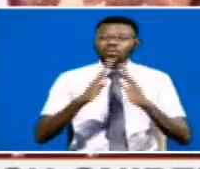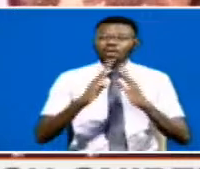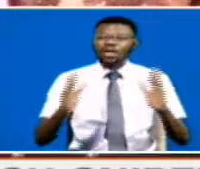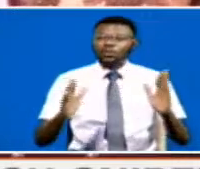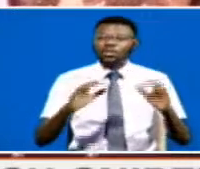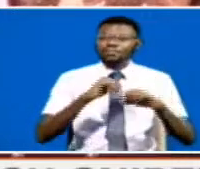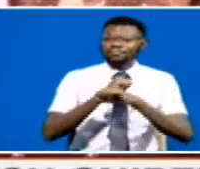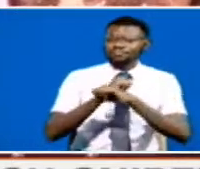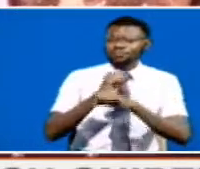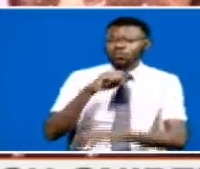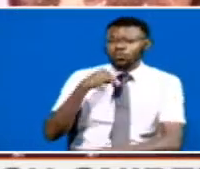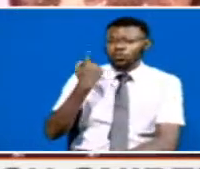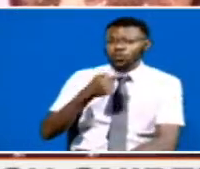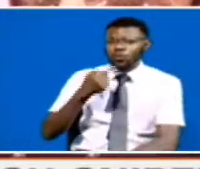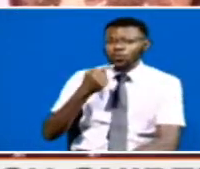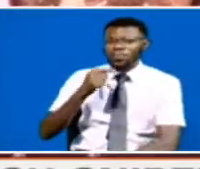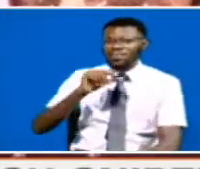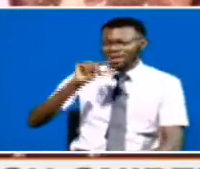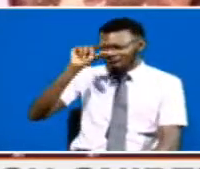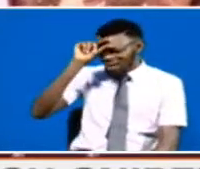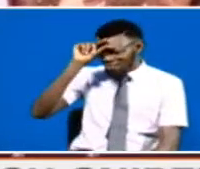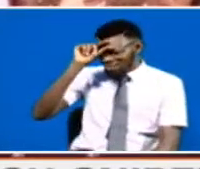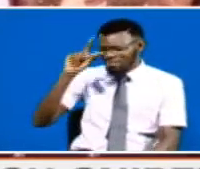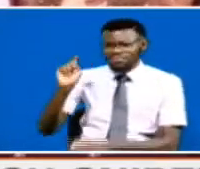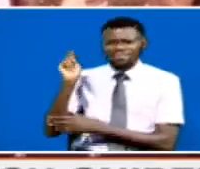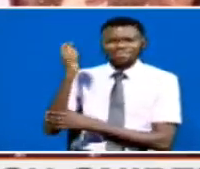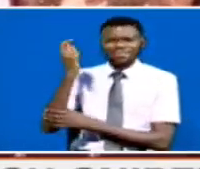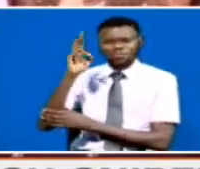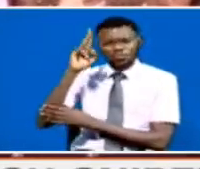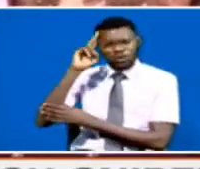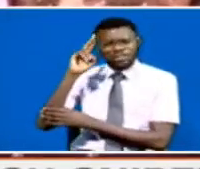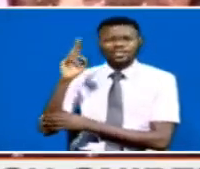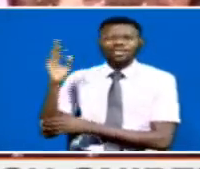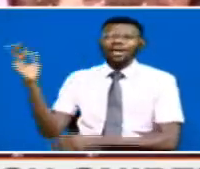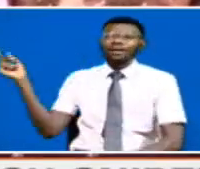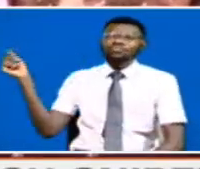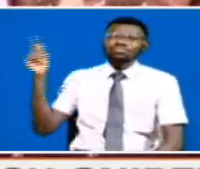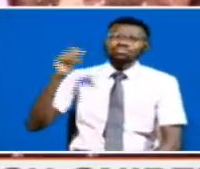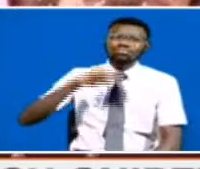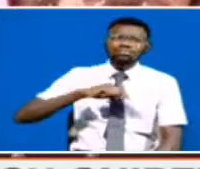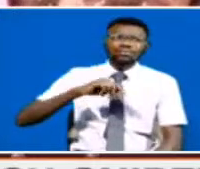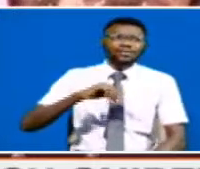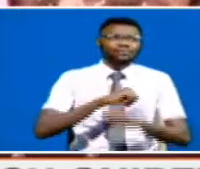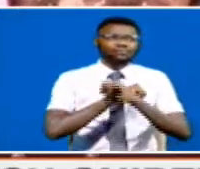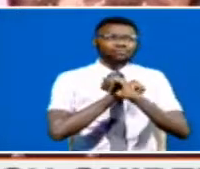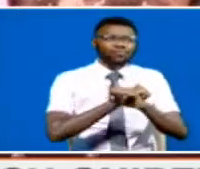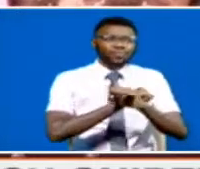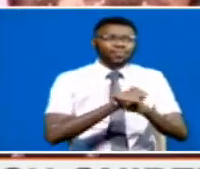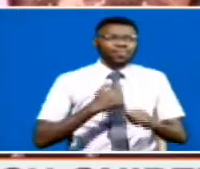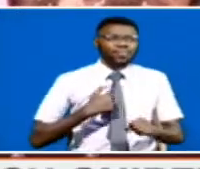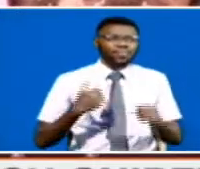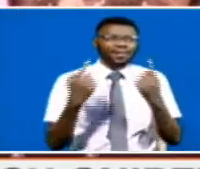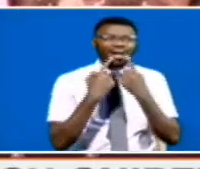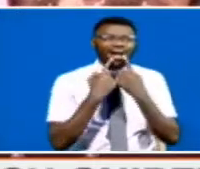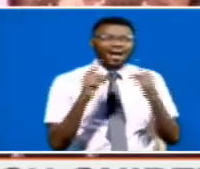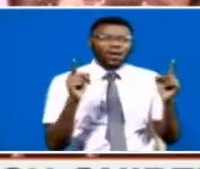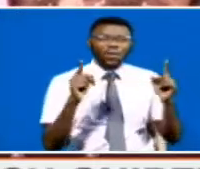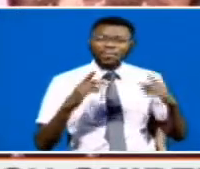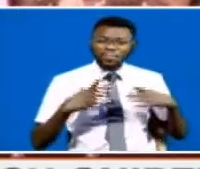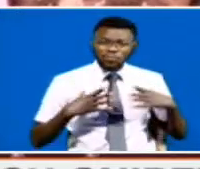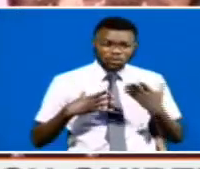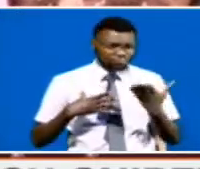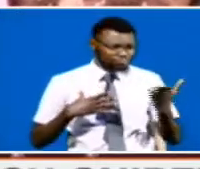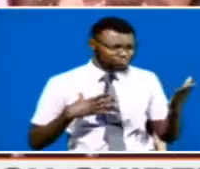inarindwa na serikali wa Kenya Police 24/7. Nataka kusema hivi kwa wale ambao